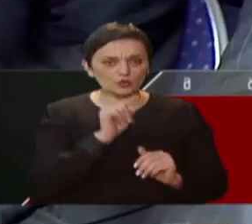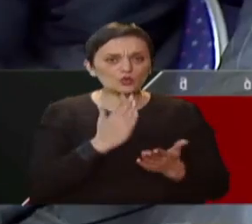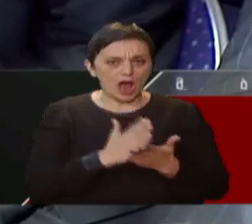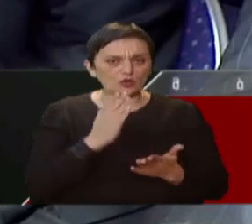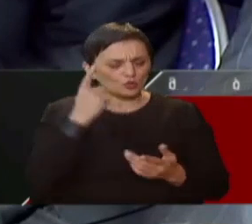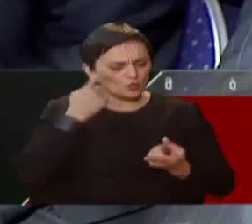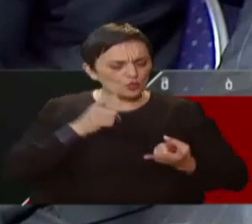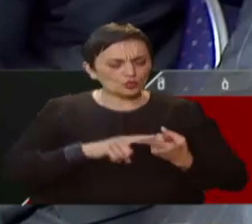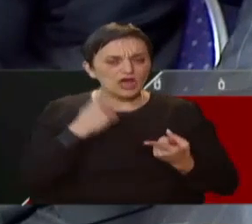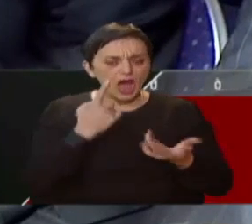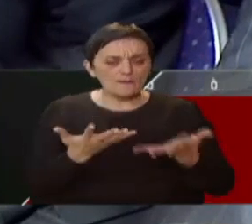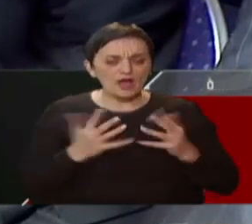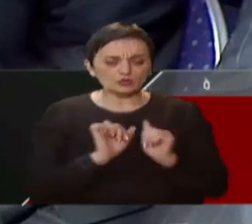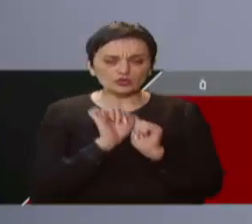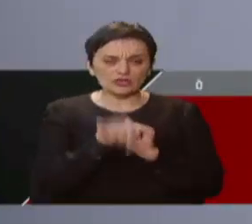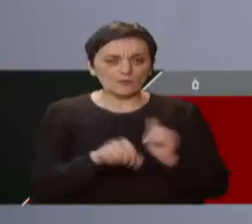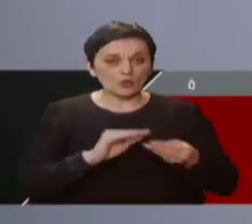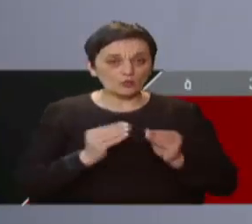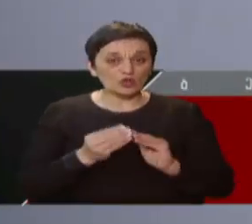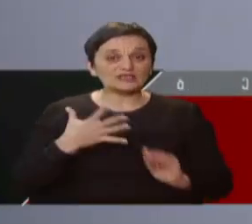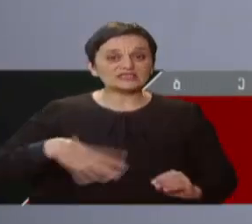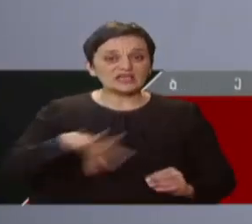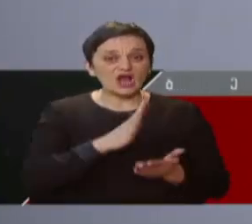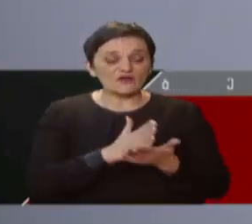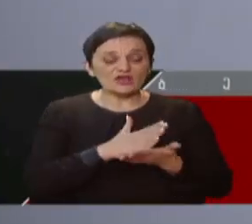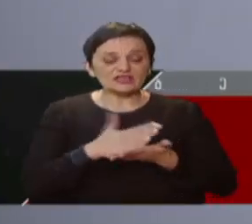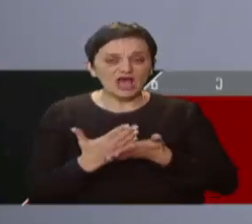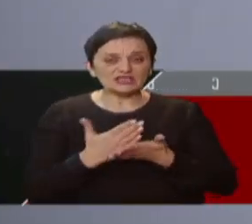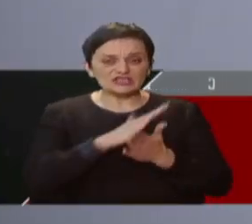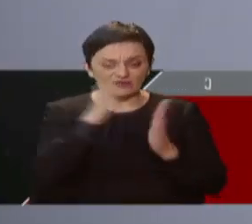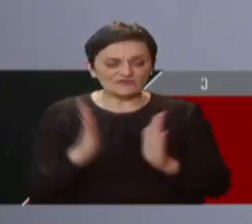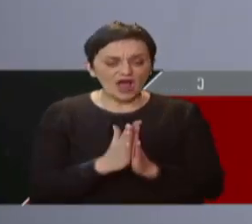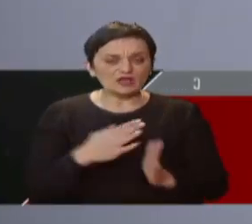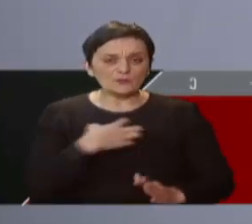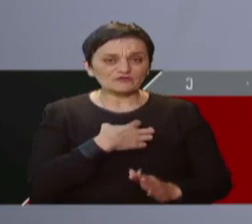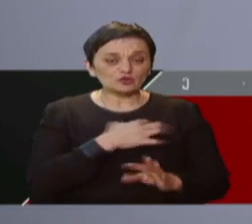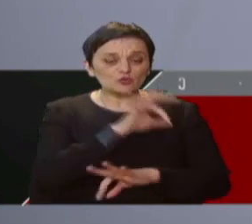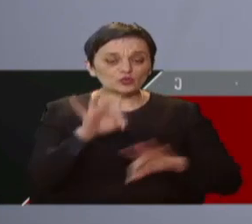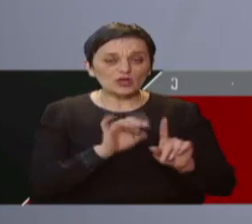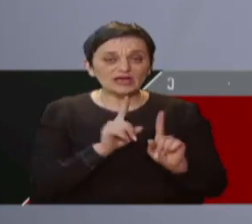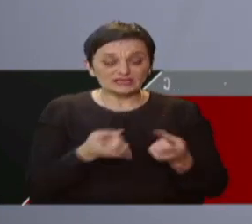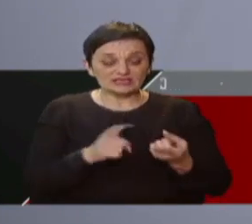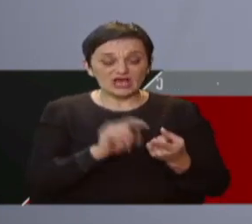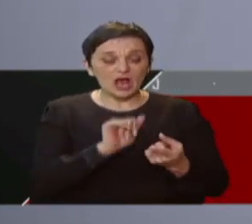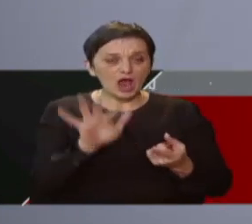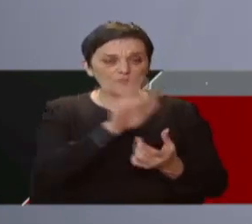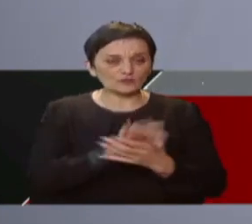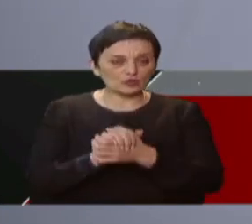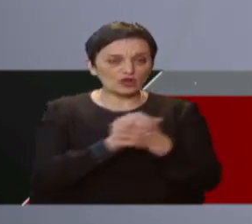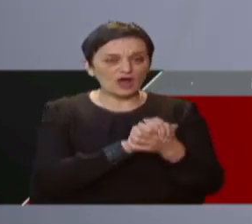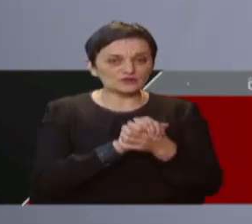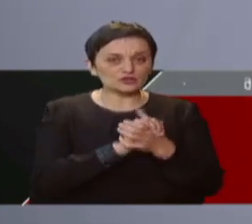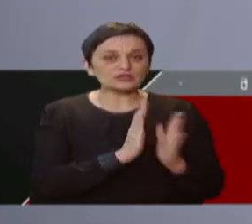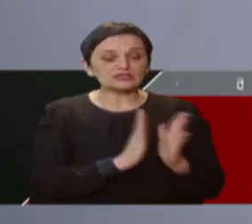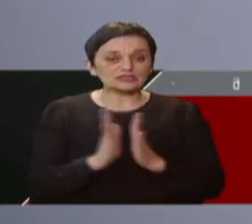tunari efecturat gaun claudnen, camătroi. Sakartvelo gafta nacili, cu la imnișnulani proiectis, rațtak avșirebuli, eurocavșiris